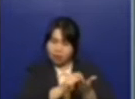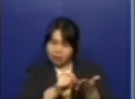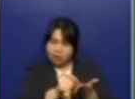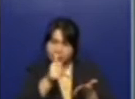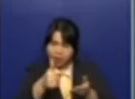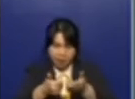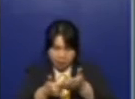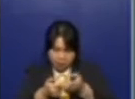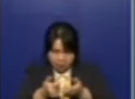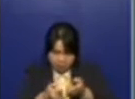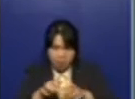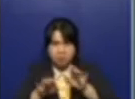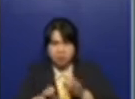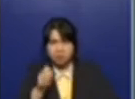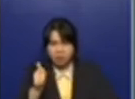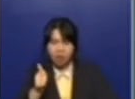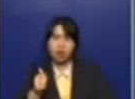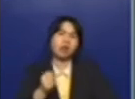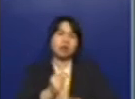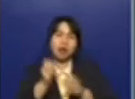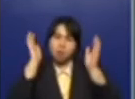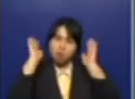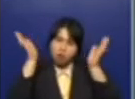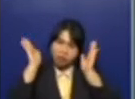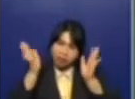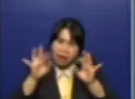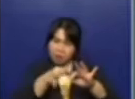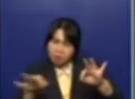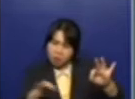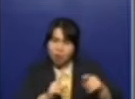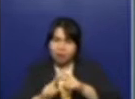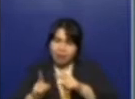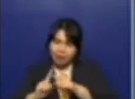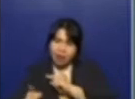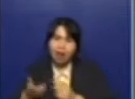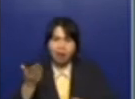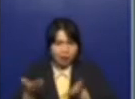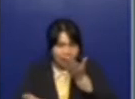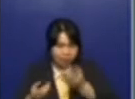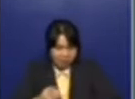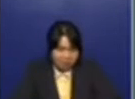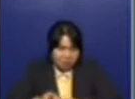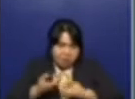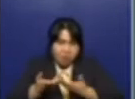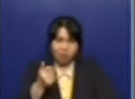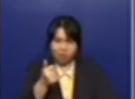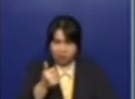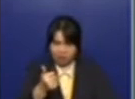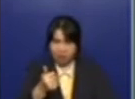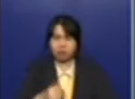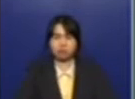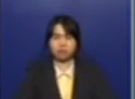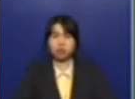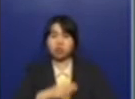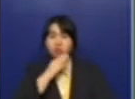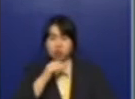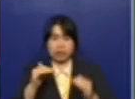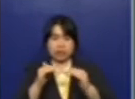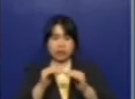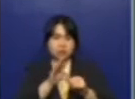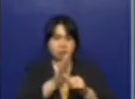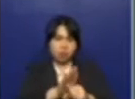มพ์การโฆษณาและการสื่อความหมายโดยวิธีอื่นการจำกัดเสรีภาพดังกล่าวจะกระทำไ